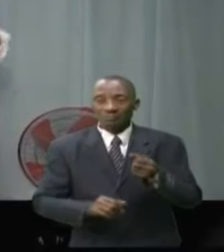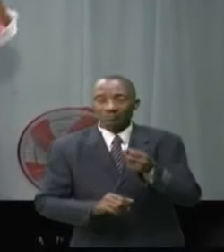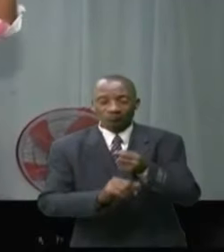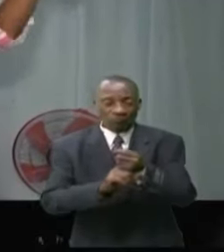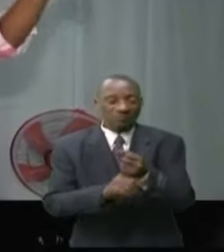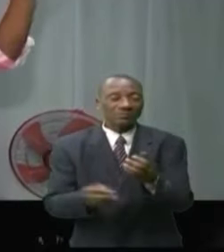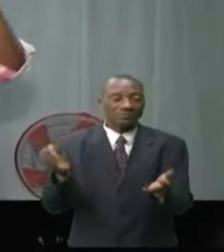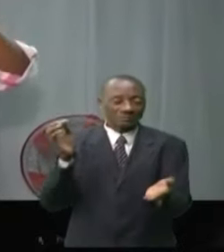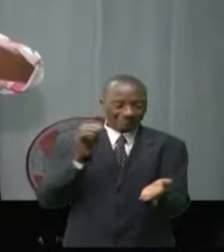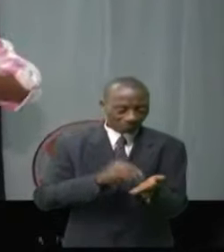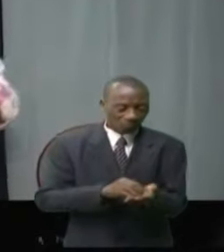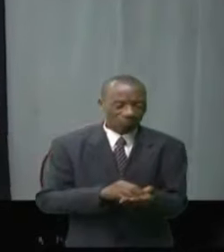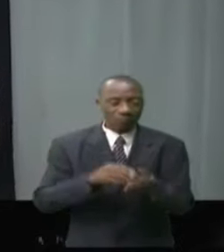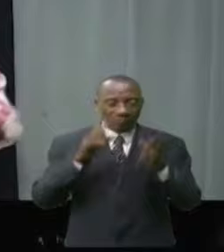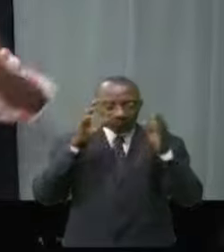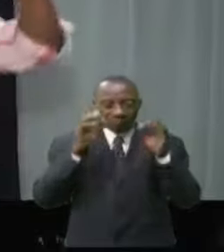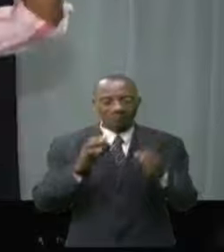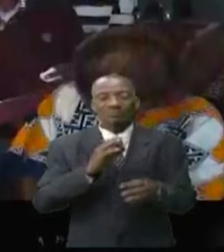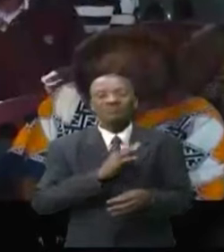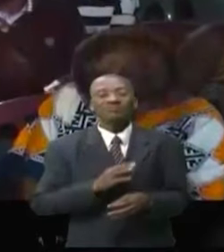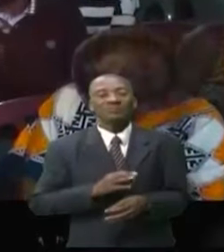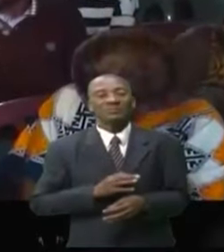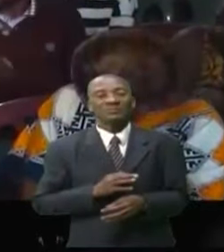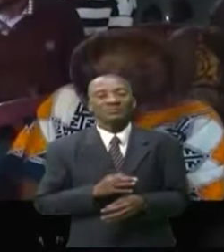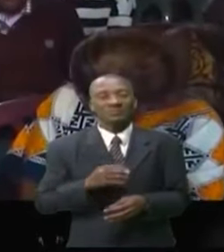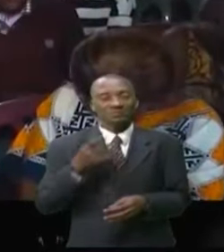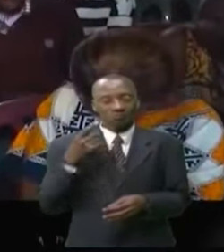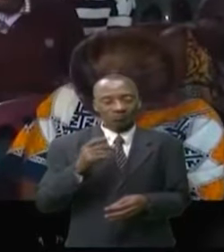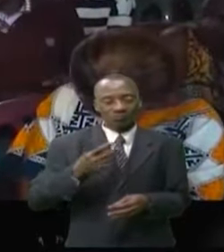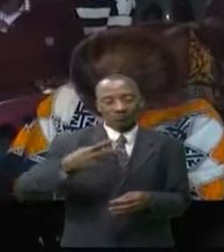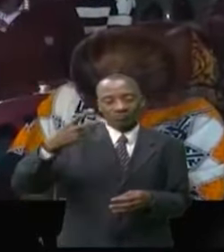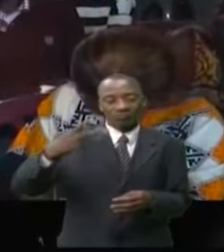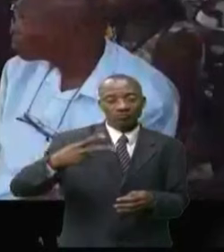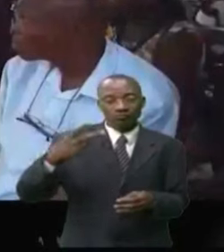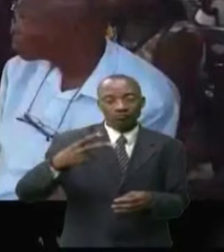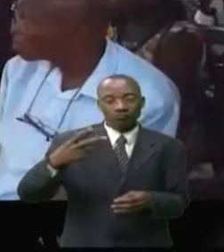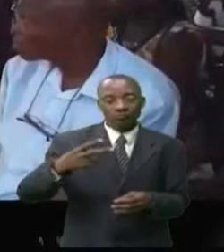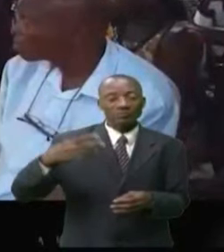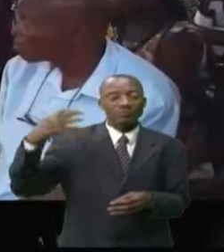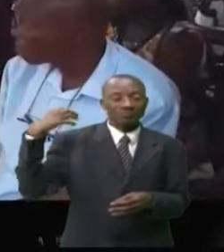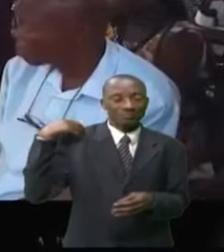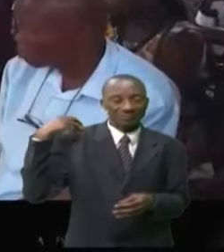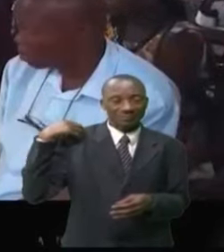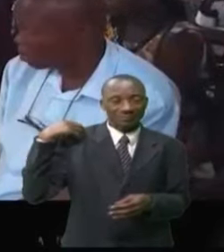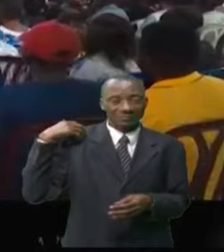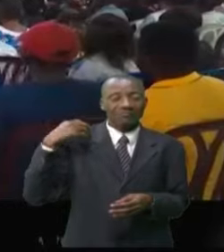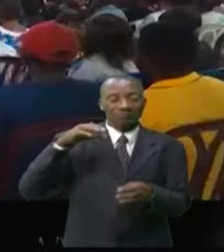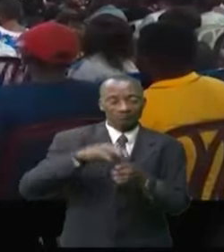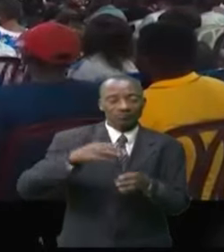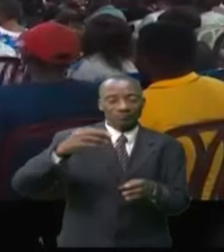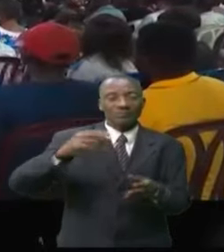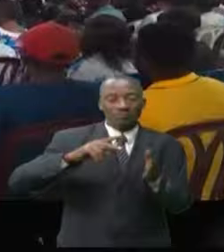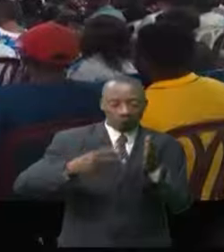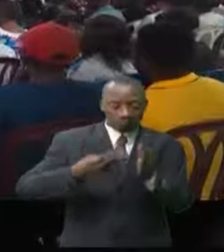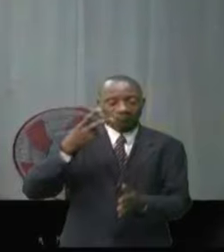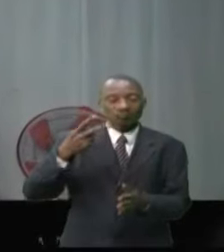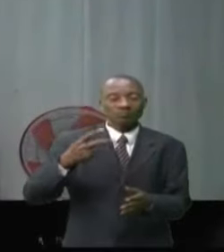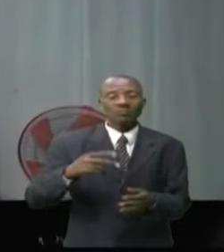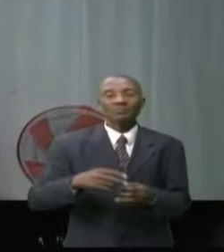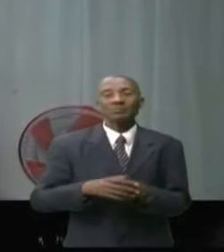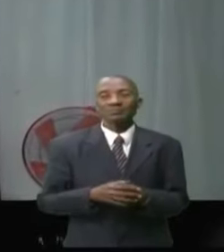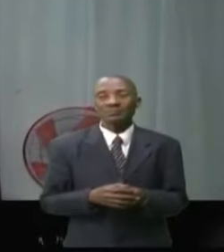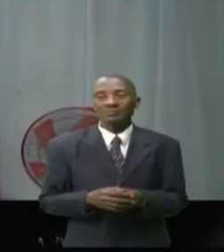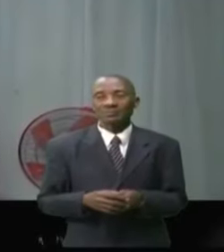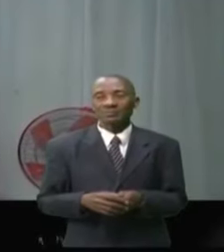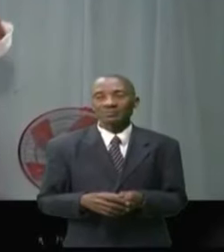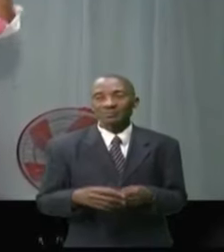pas se laisser faire et se laisser avoir pour des gains matériels plutôt réfléchir et être conscient du bon choix à opérer car l'avenir du